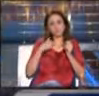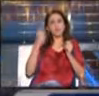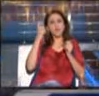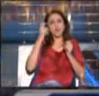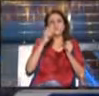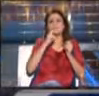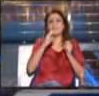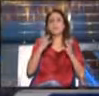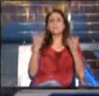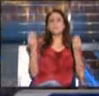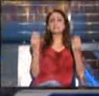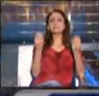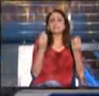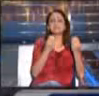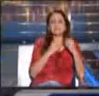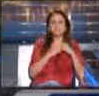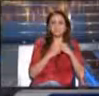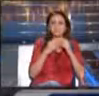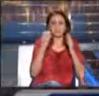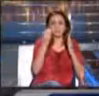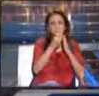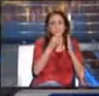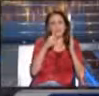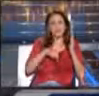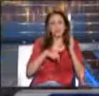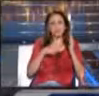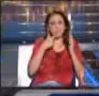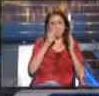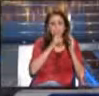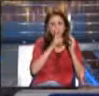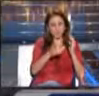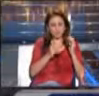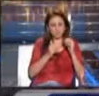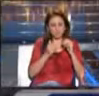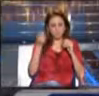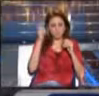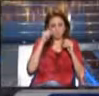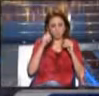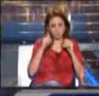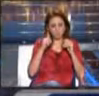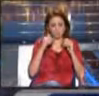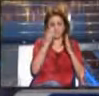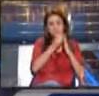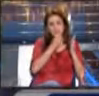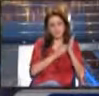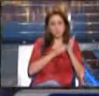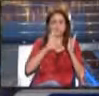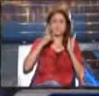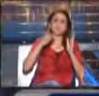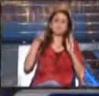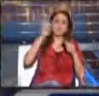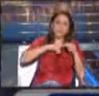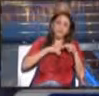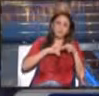قوي ان الدوله خايفه منها. النهارده لو قلنا بكره الدوري يعود